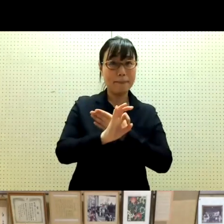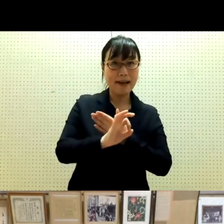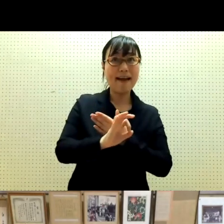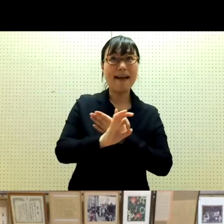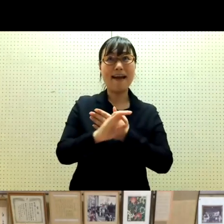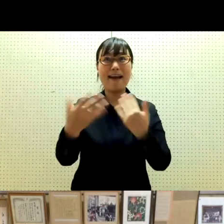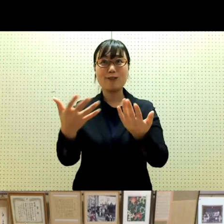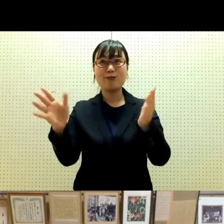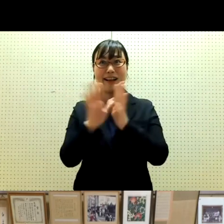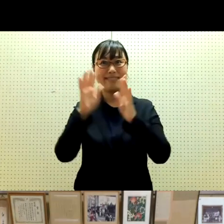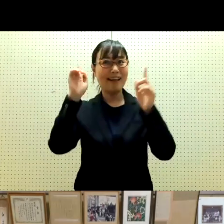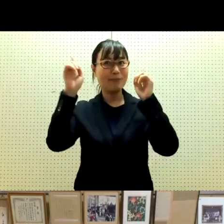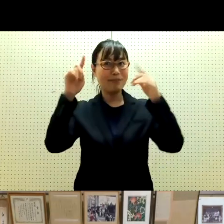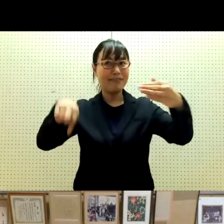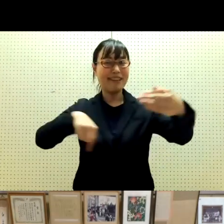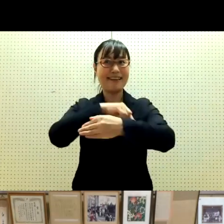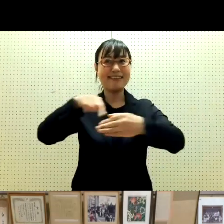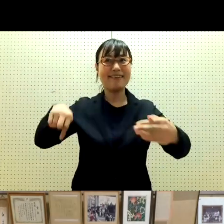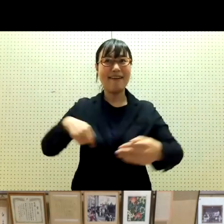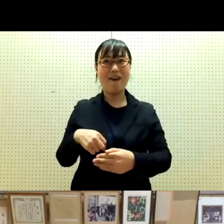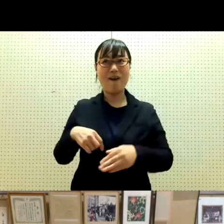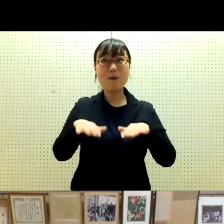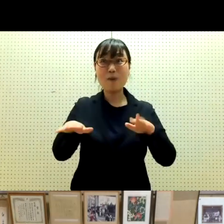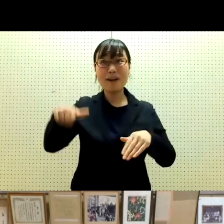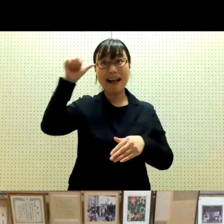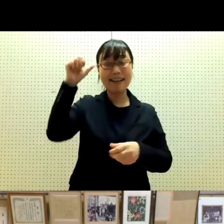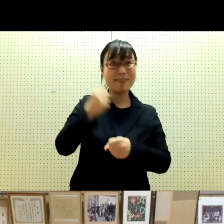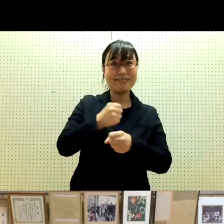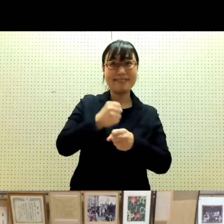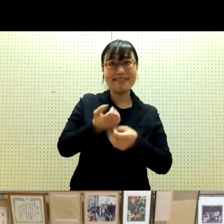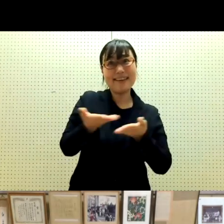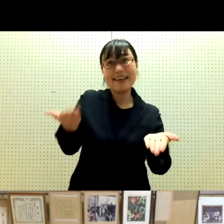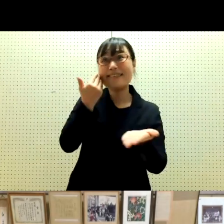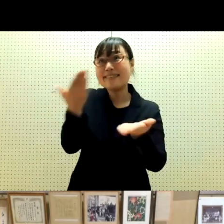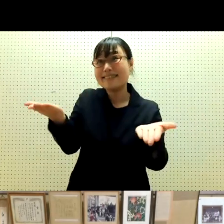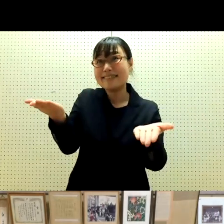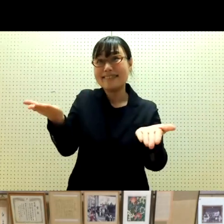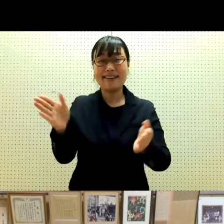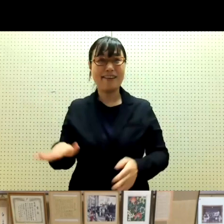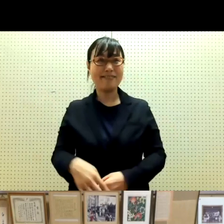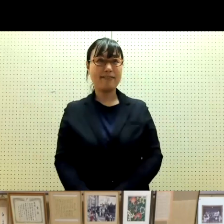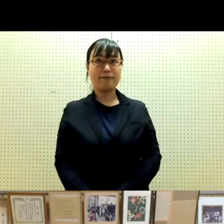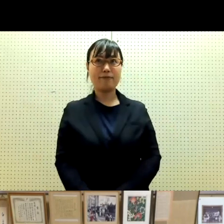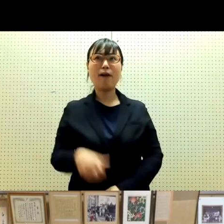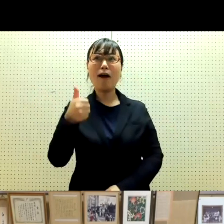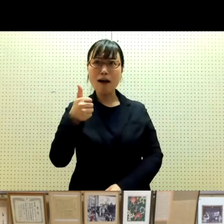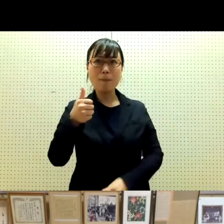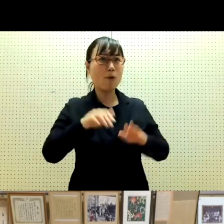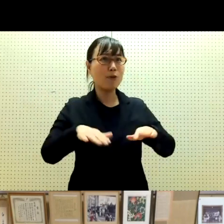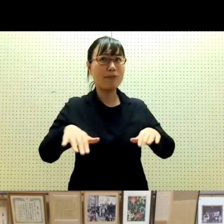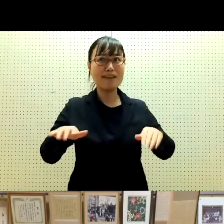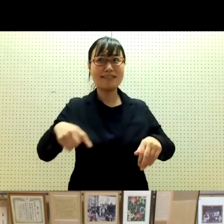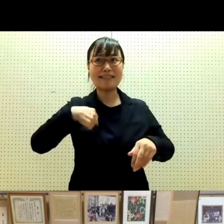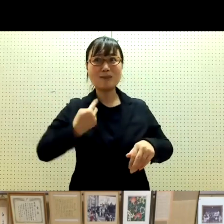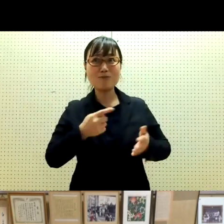遊びの内容を決めています。 もう子どもたちが係活動でアンケート使っているんですね。 はい、 今